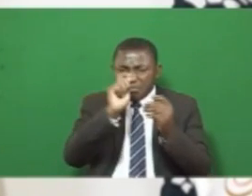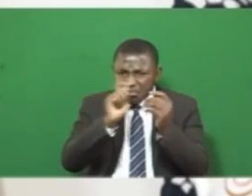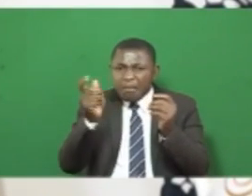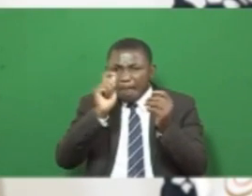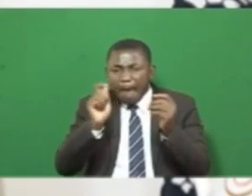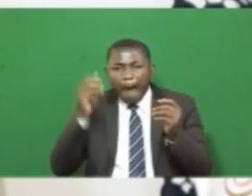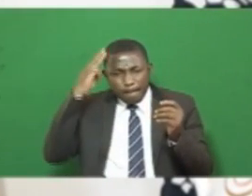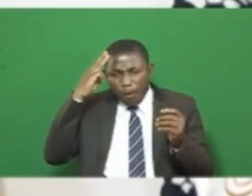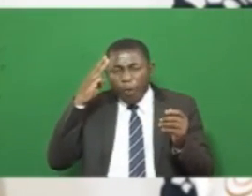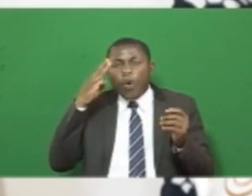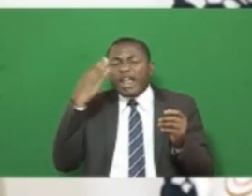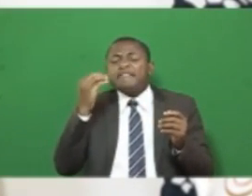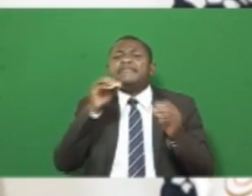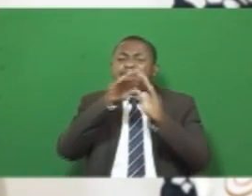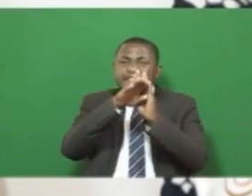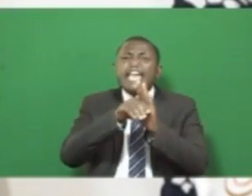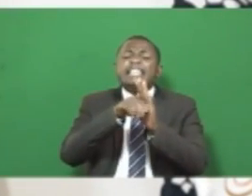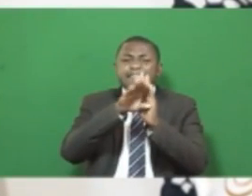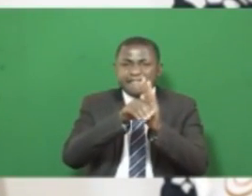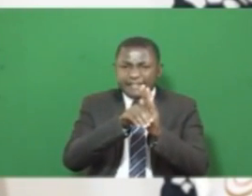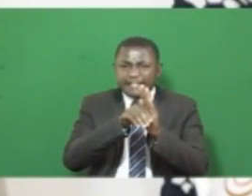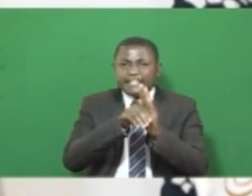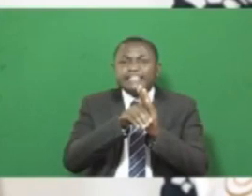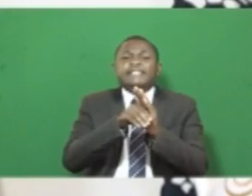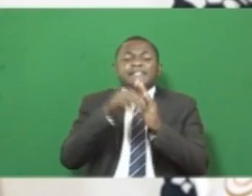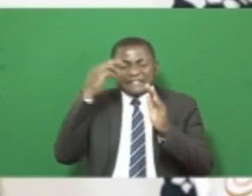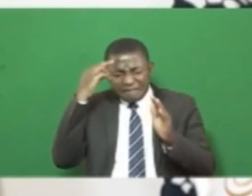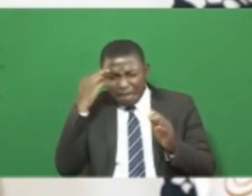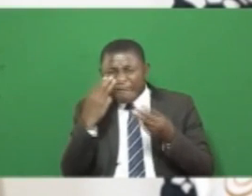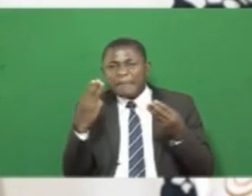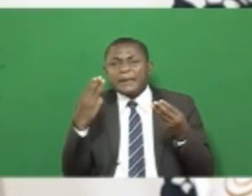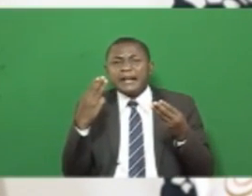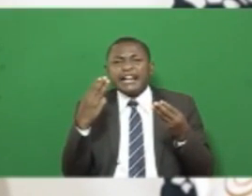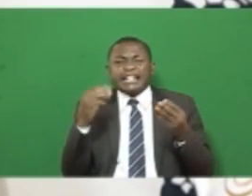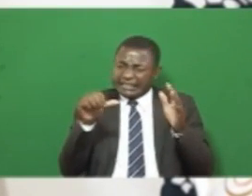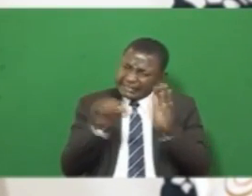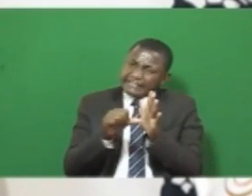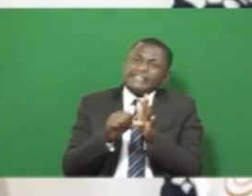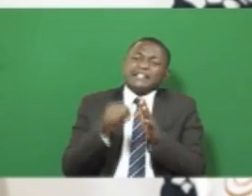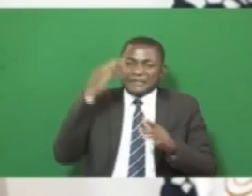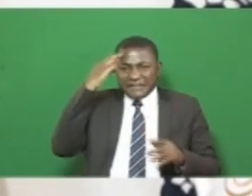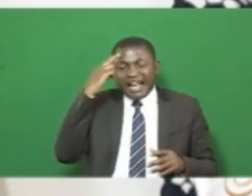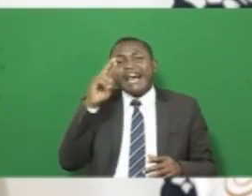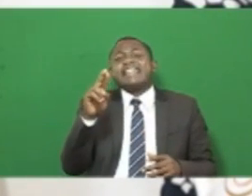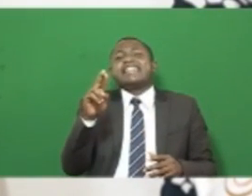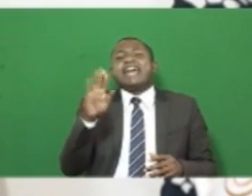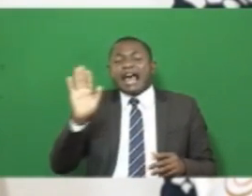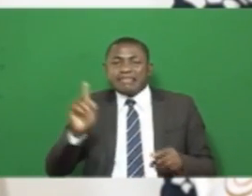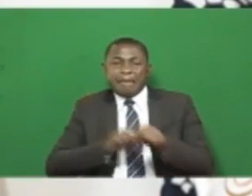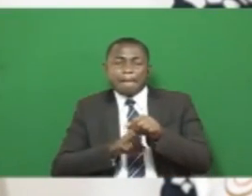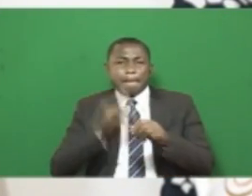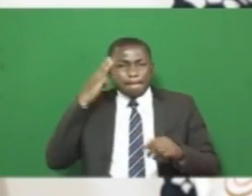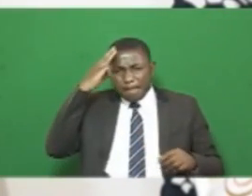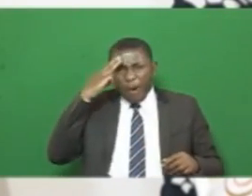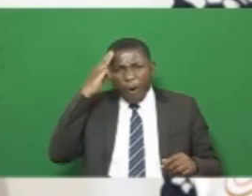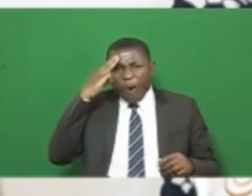ane ndima dzinogona kunzwisisika zvakasiyana siyana. Pose pamwe pachoka Paul anoita sekunga ari